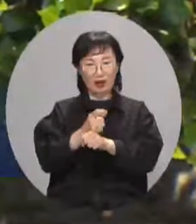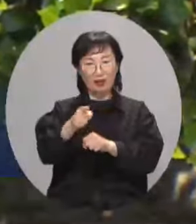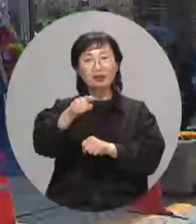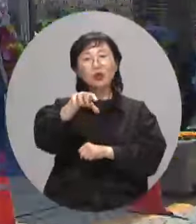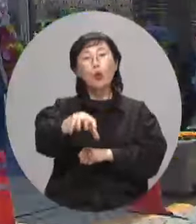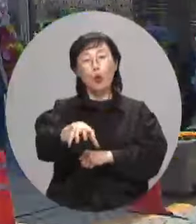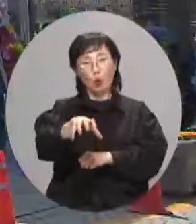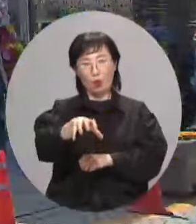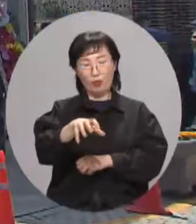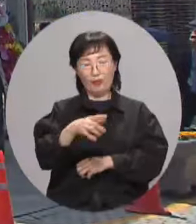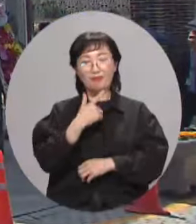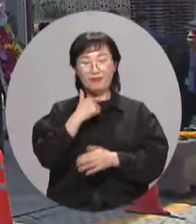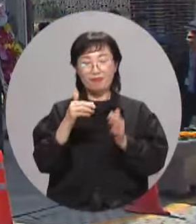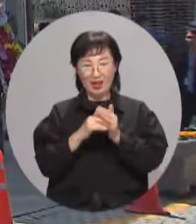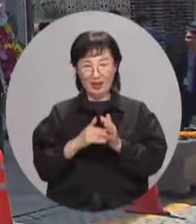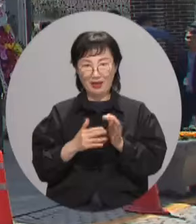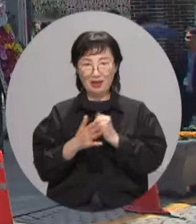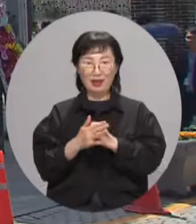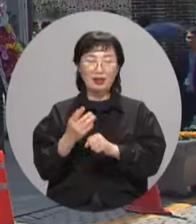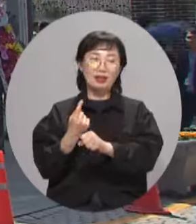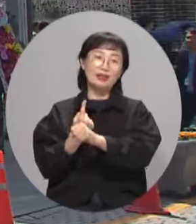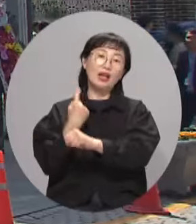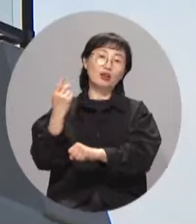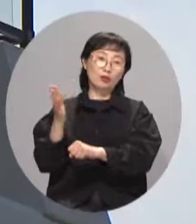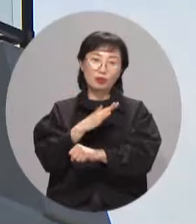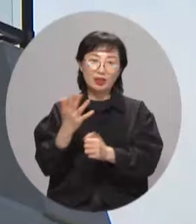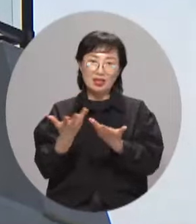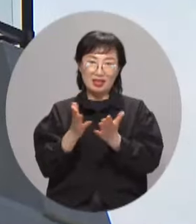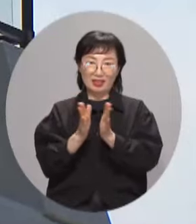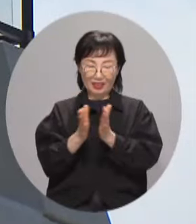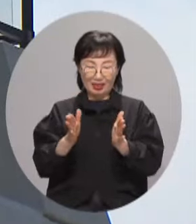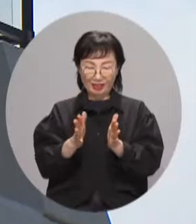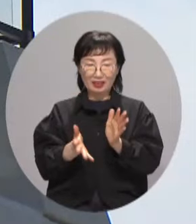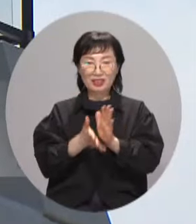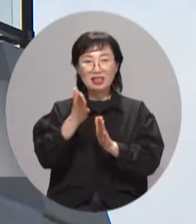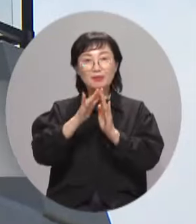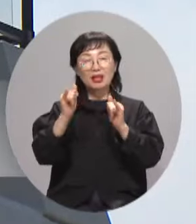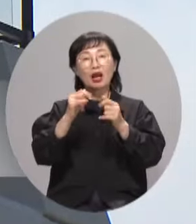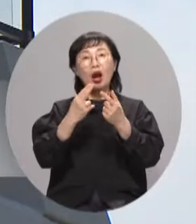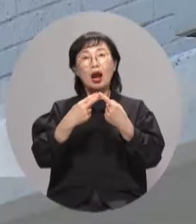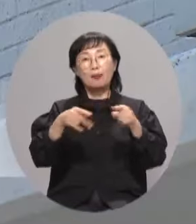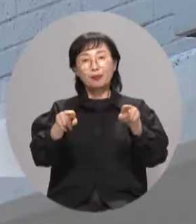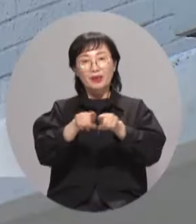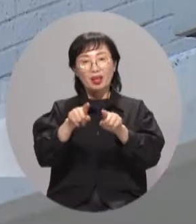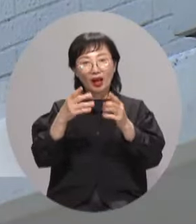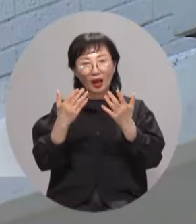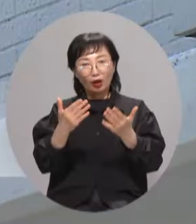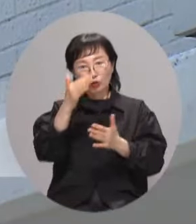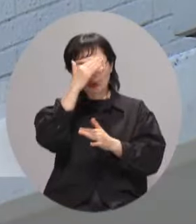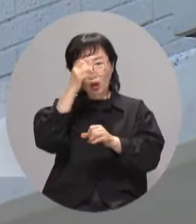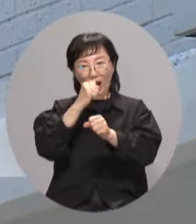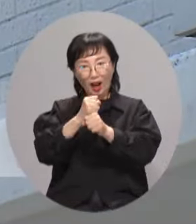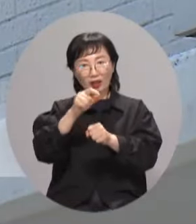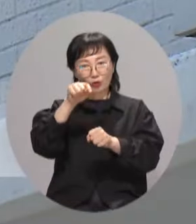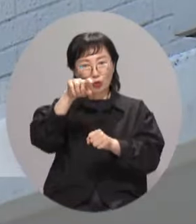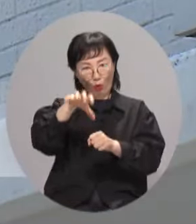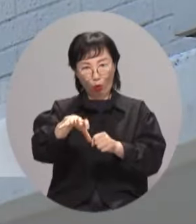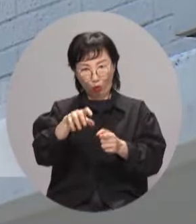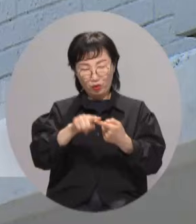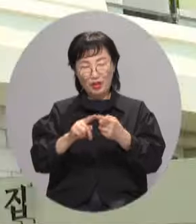생각하고 지난해부터 공사에 들어가 시민 친화적 공간으로 다시 정비하는 데 들어간 비용은 약 3억